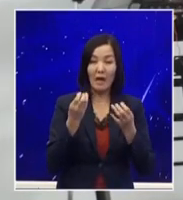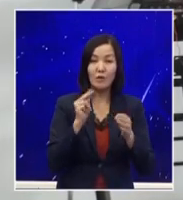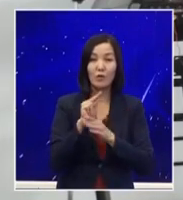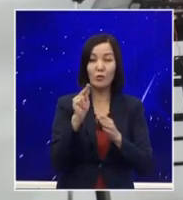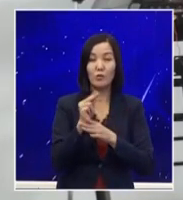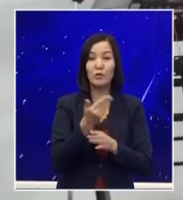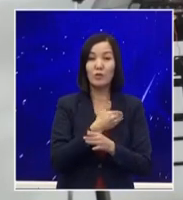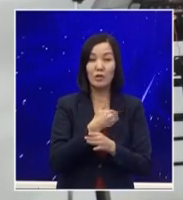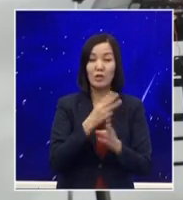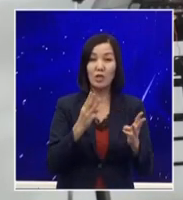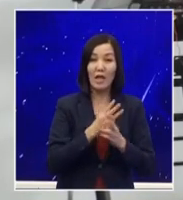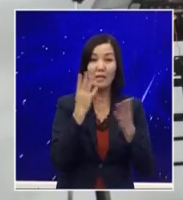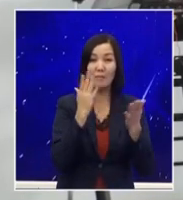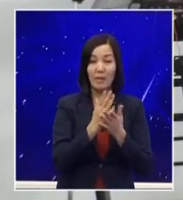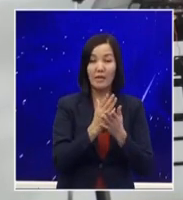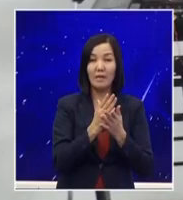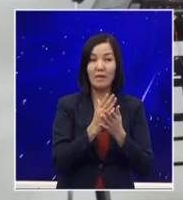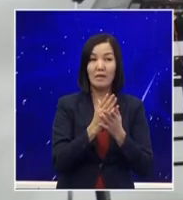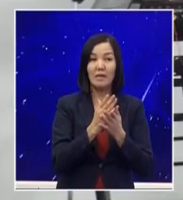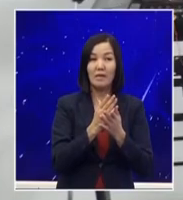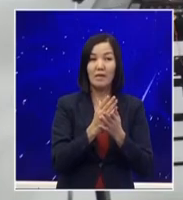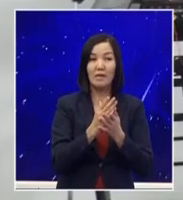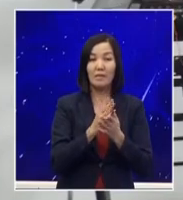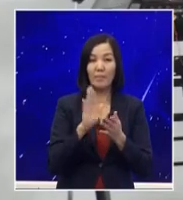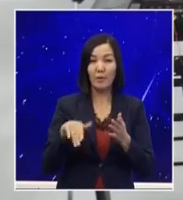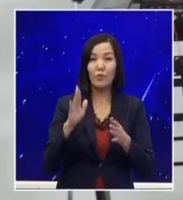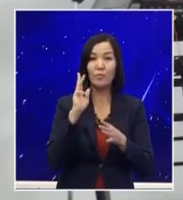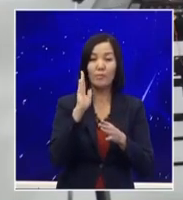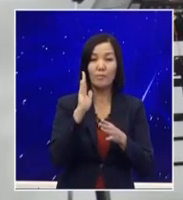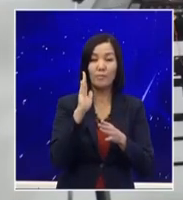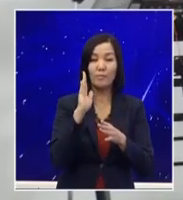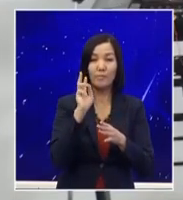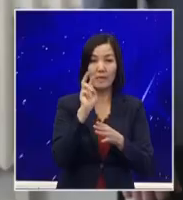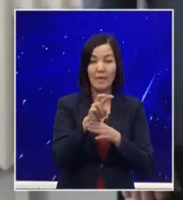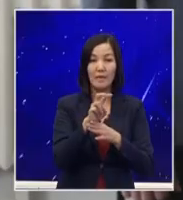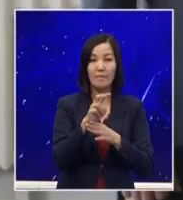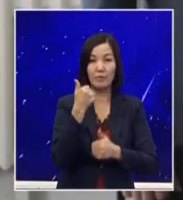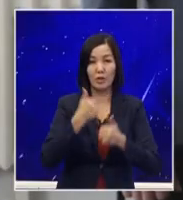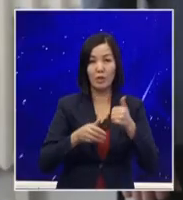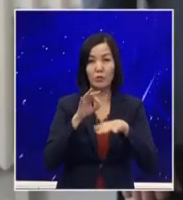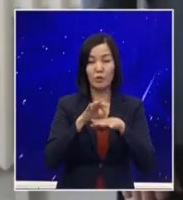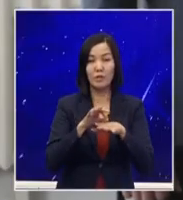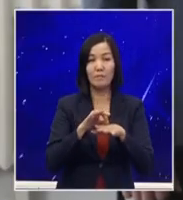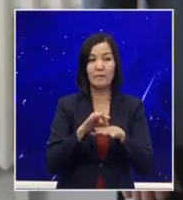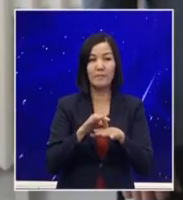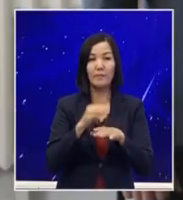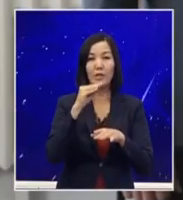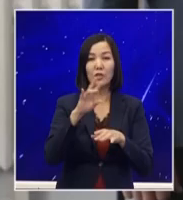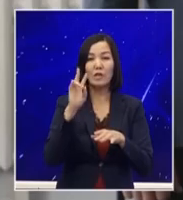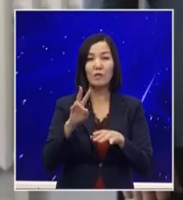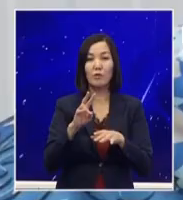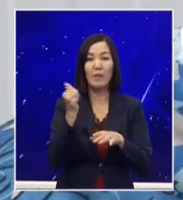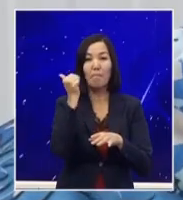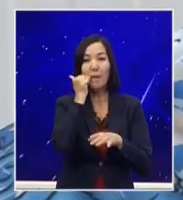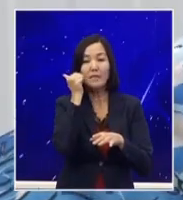жатыр. Алла бұйырса кейін осы келіп, осы аудан біріншілігін өткіземіз осы жақтан. Бір айта кетерлігі, желтоқсан айында